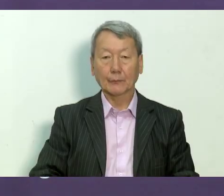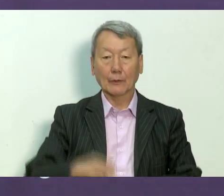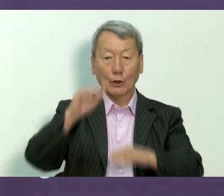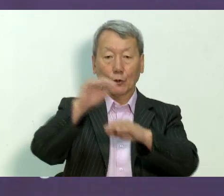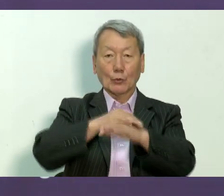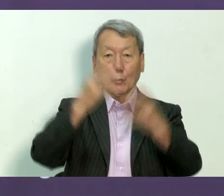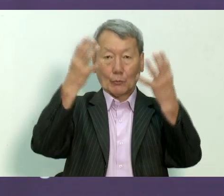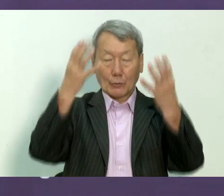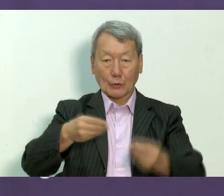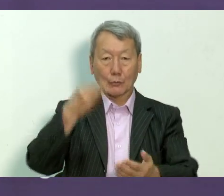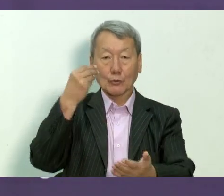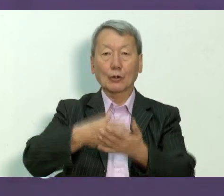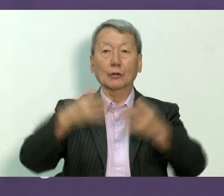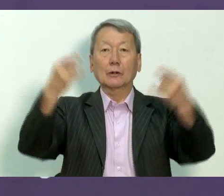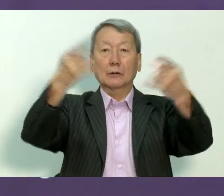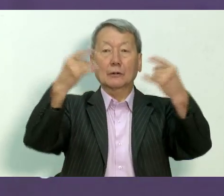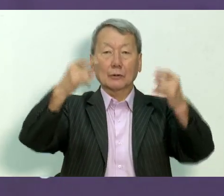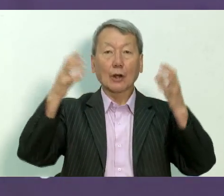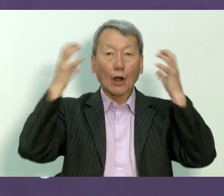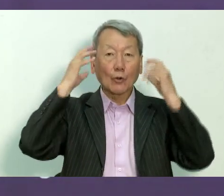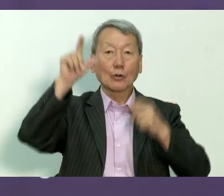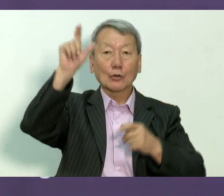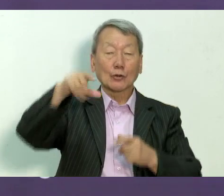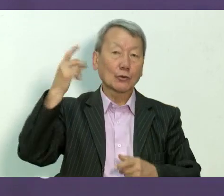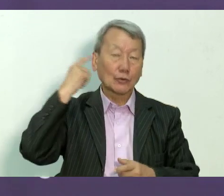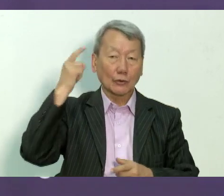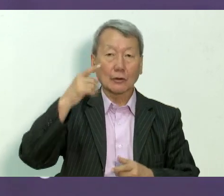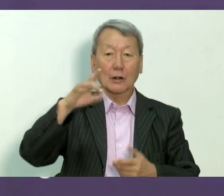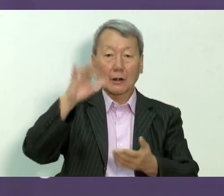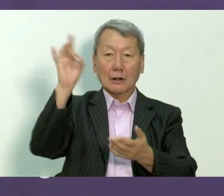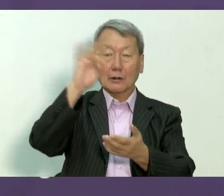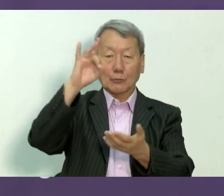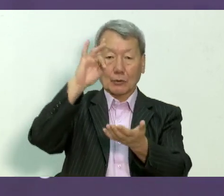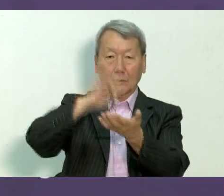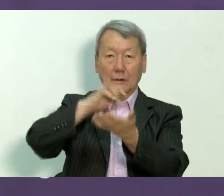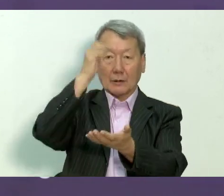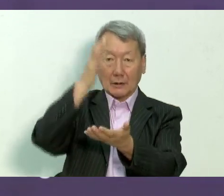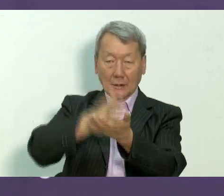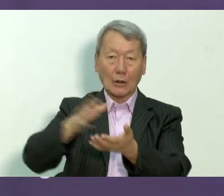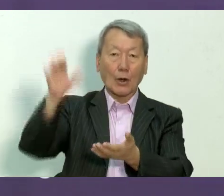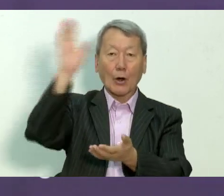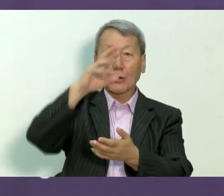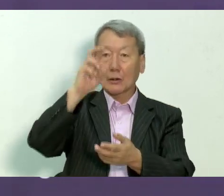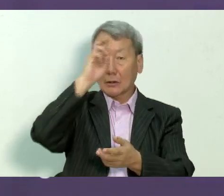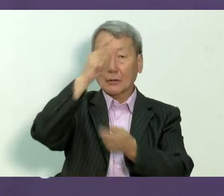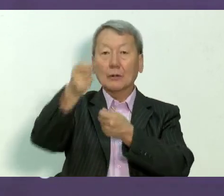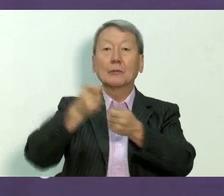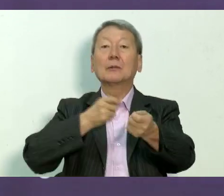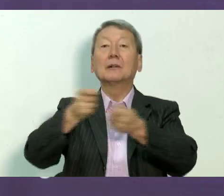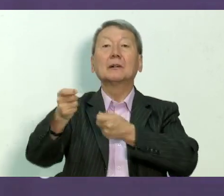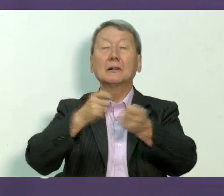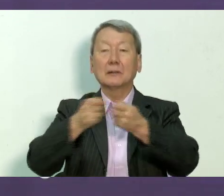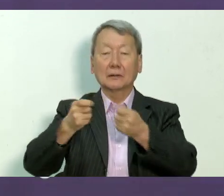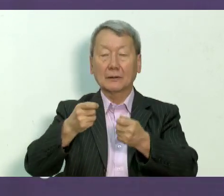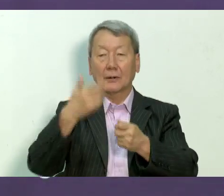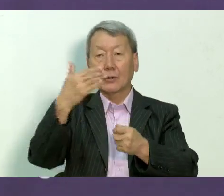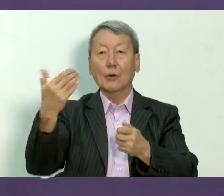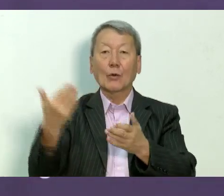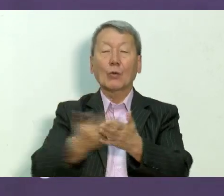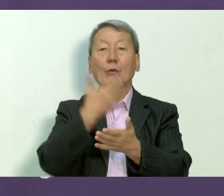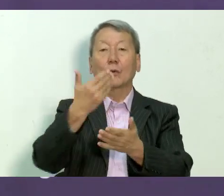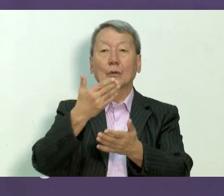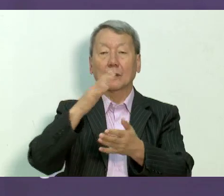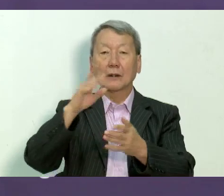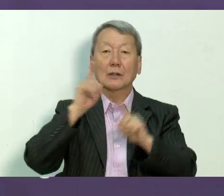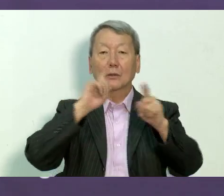Кутмандуу күнүңүздөр менен, урматтуу телекөрүүчүлөр, радио угармандар, республикалык штабтын пресс борборунда өкмөттүн багыты жана программасы жана коопсуздук